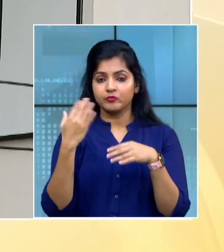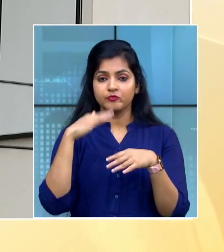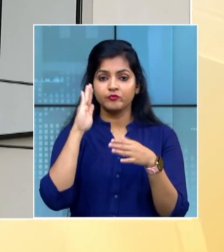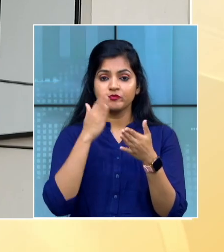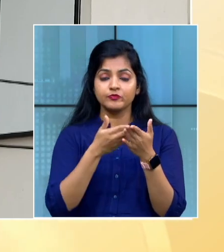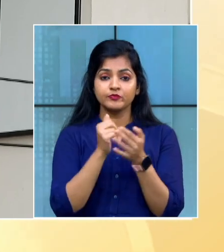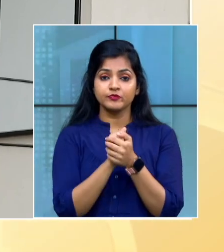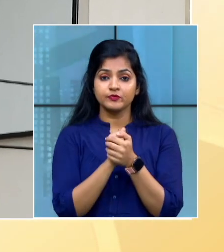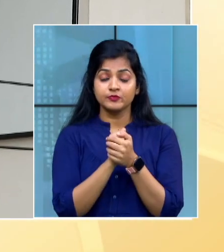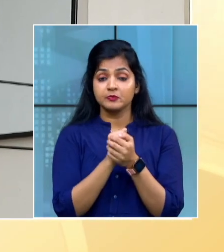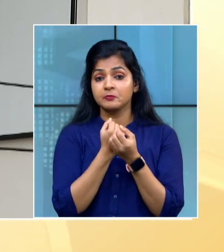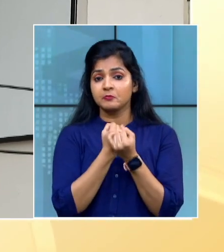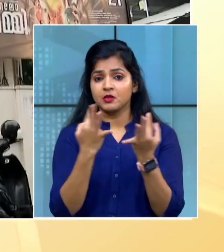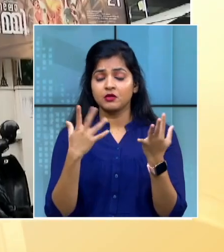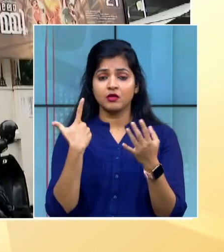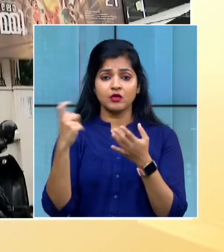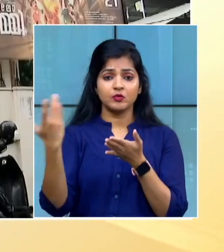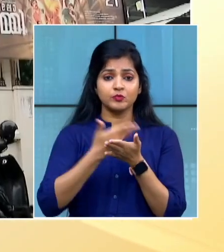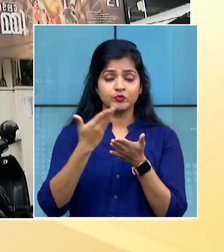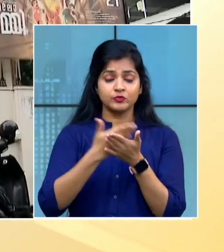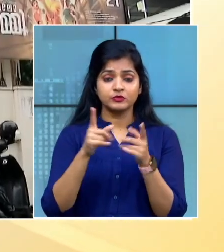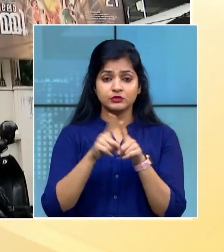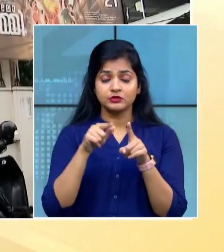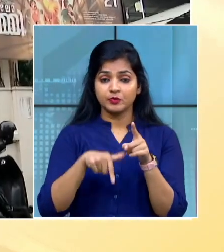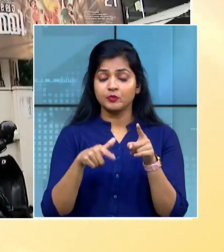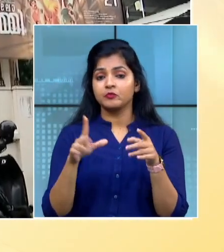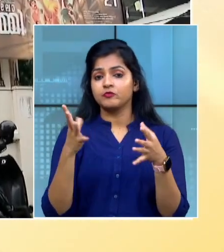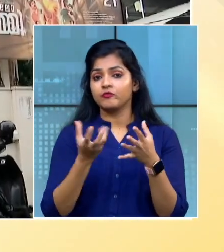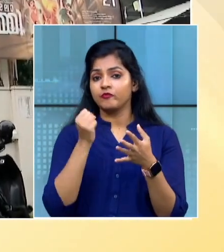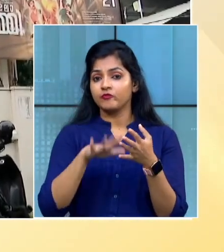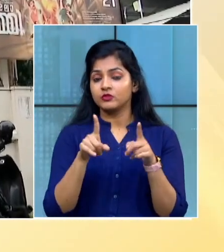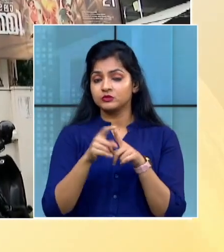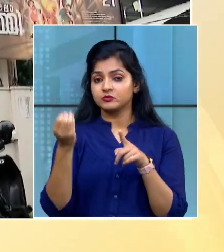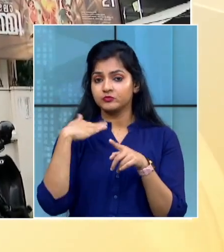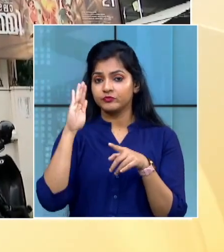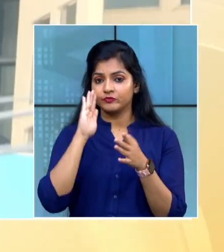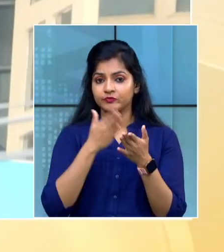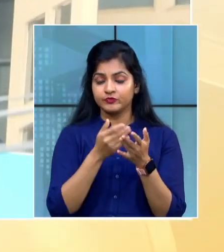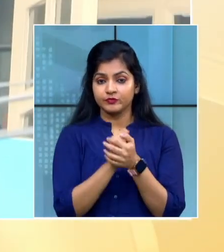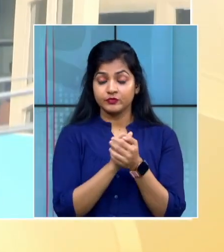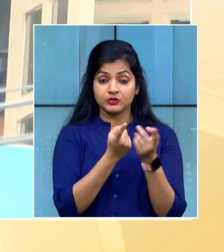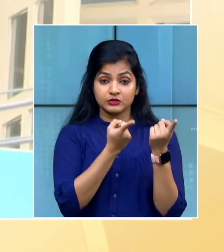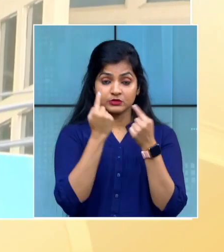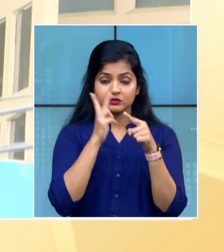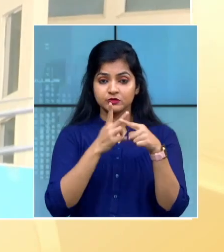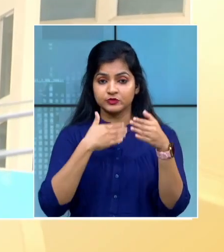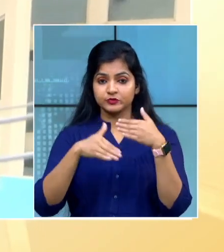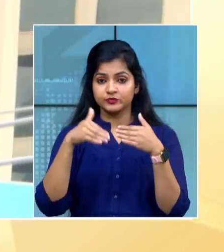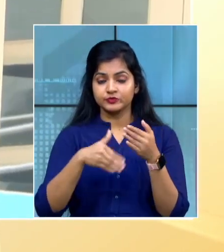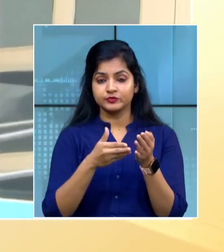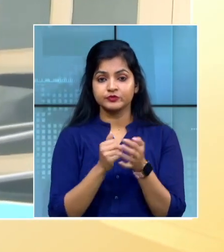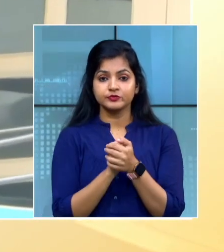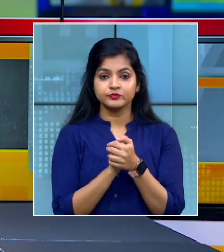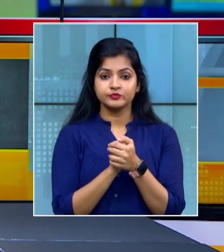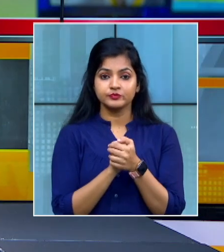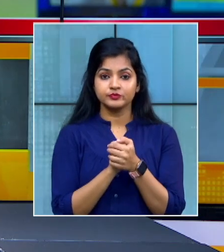എന്തായാലും നിരവധി പരാതികൾ ഒരുപക്ഷെ ഇതുമായി ബന്ധപ്പെട്ട് കിട്ടിയിട്ടുണ്ട് എന്നുള്ളതാണ് നമ്മൾ മനസ്സിലാക്കുന്നത്. പരിശോധന ഇപ്പോഴും തുടരുകയാണ്. ശരി, അശ്വിൻ